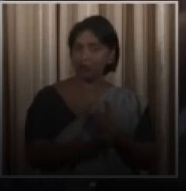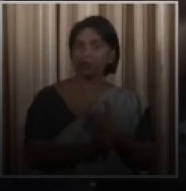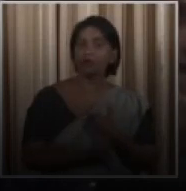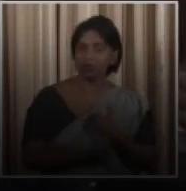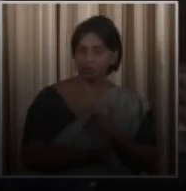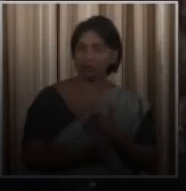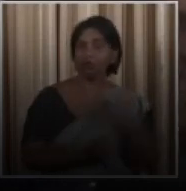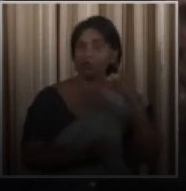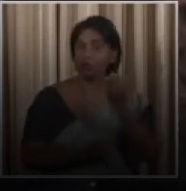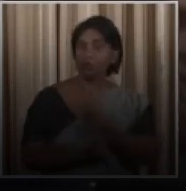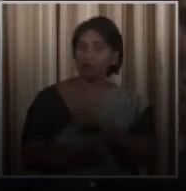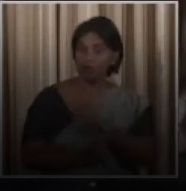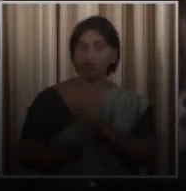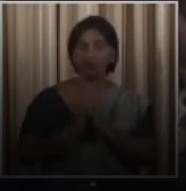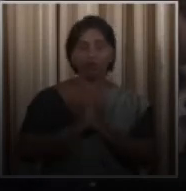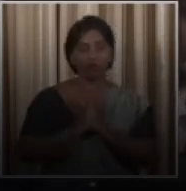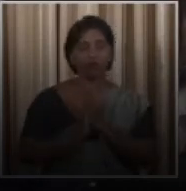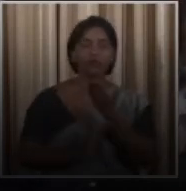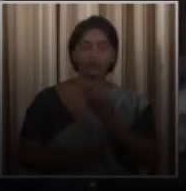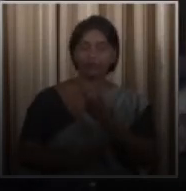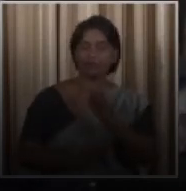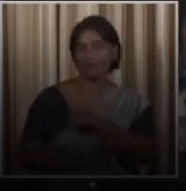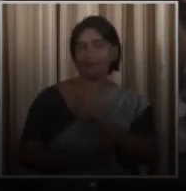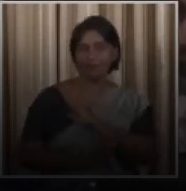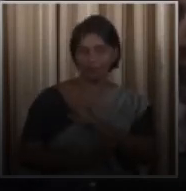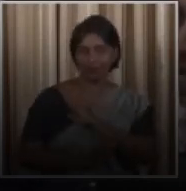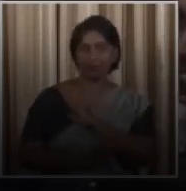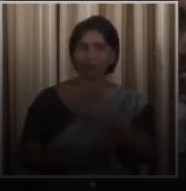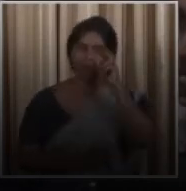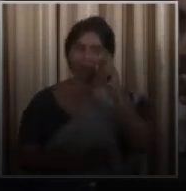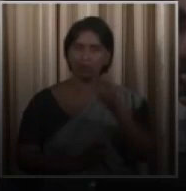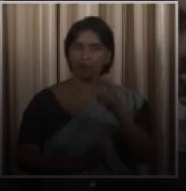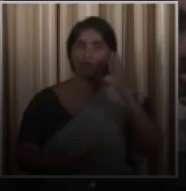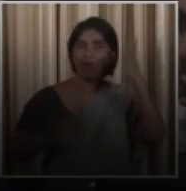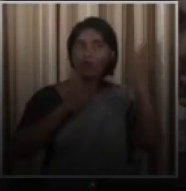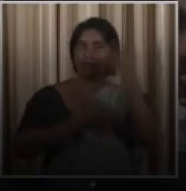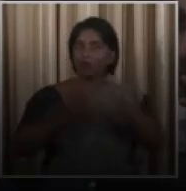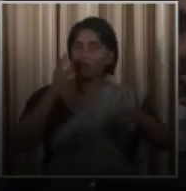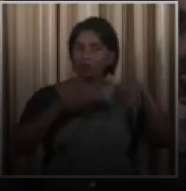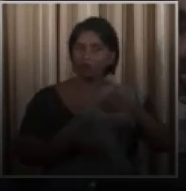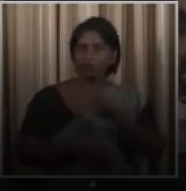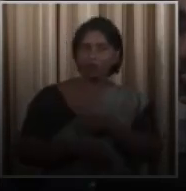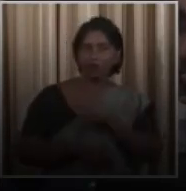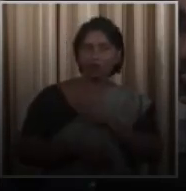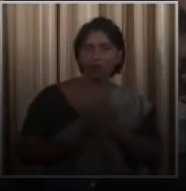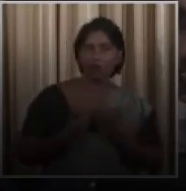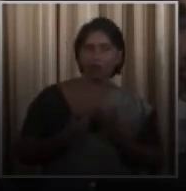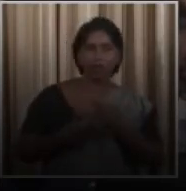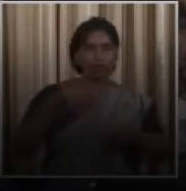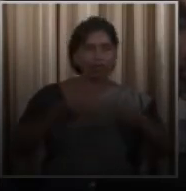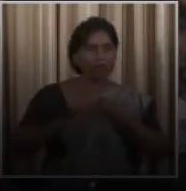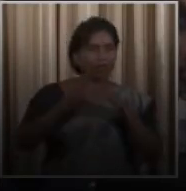වෙලාවේ උන්වහන්සේත් බෞද්ධ භික්ෂුවක් විදිහට බැලුවා ලෝක දේශපාලනේ. භික්ෂුන් වහන්සේට කොහොමද මේ